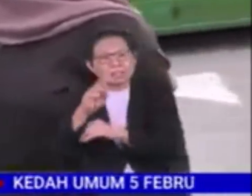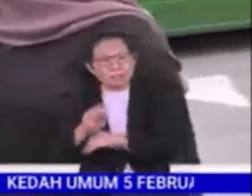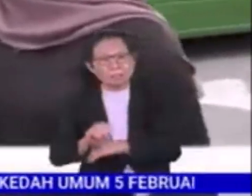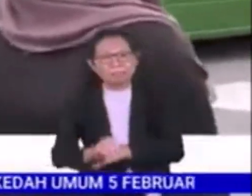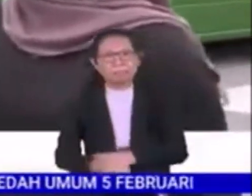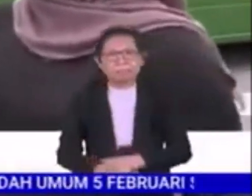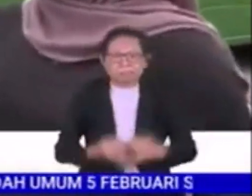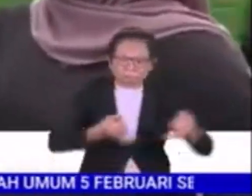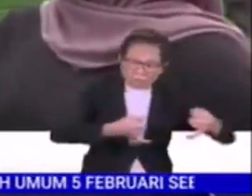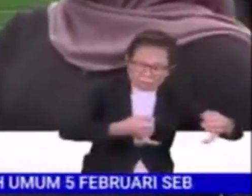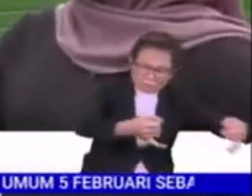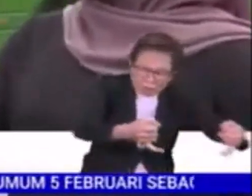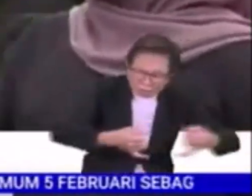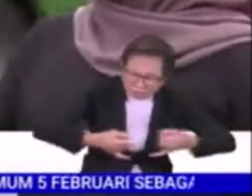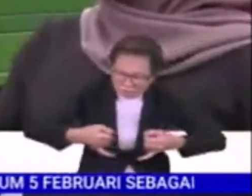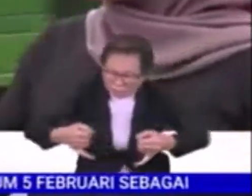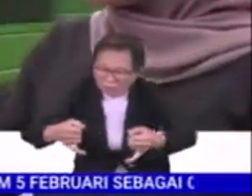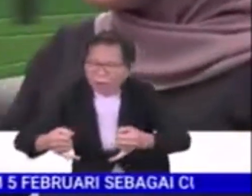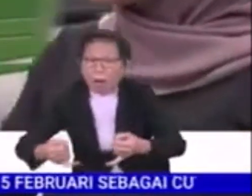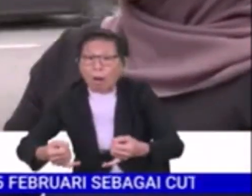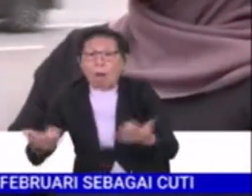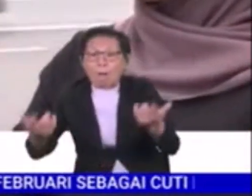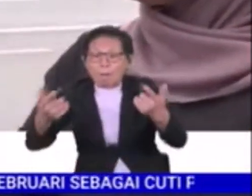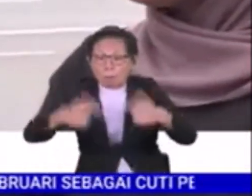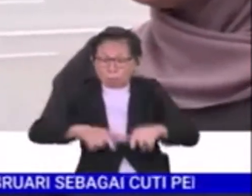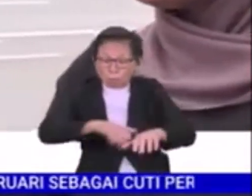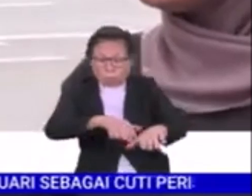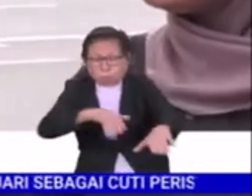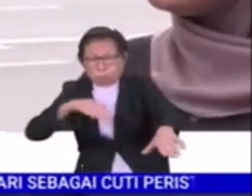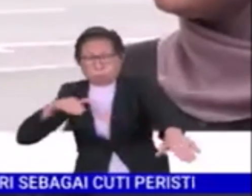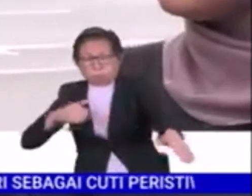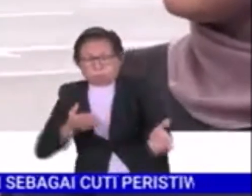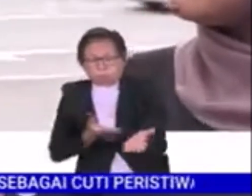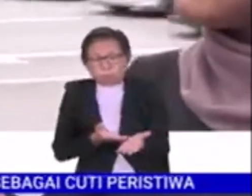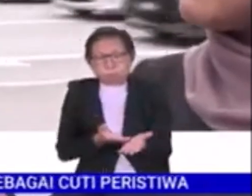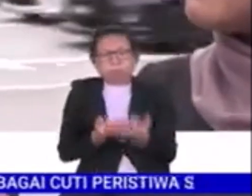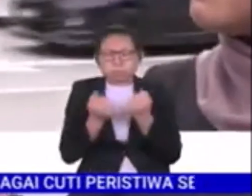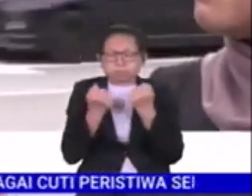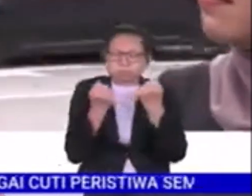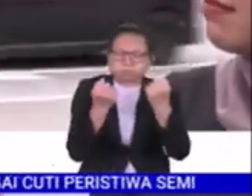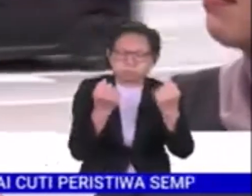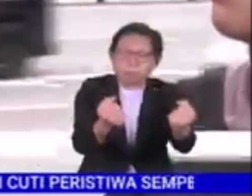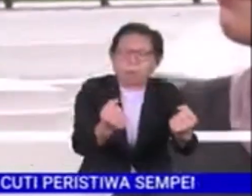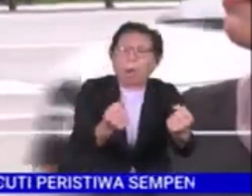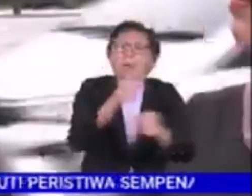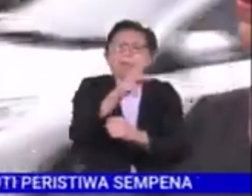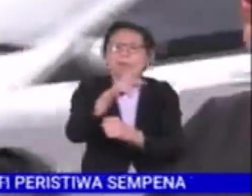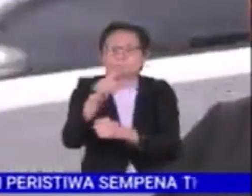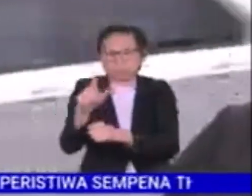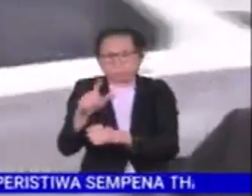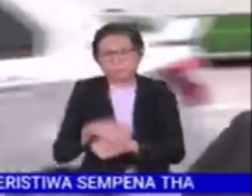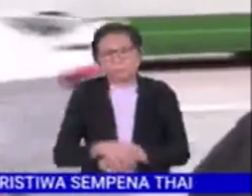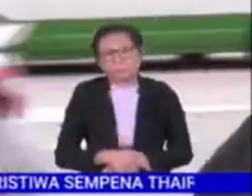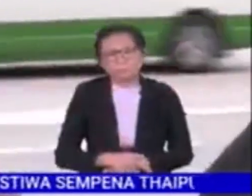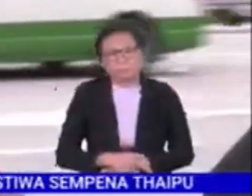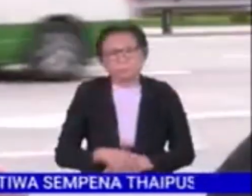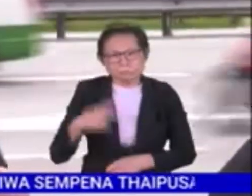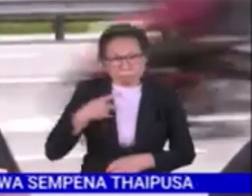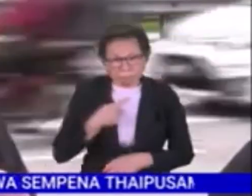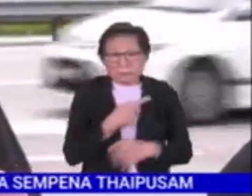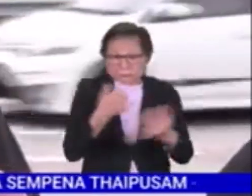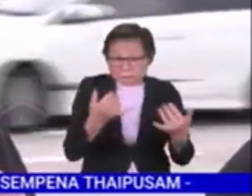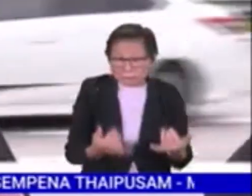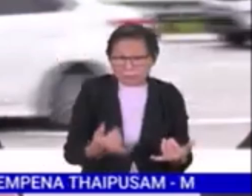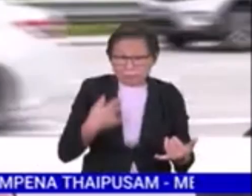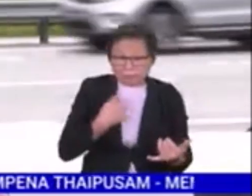Beberapa jalan raya dilaporkan berlaku kesesakan menuju ke bandaraya. Kita ketika